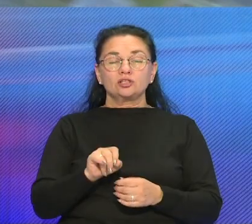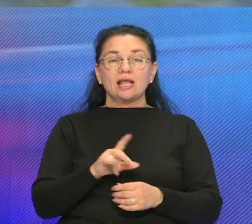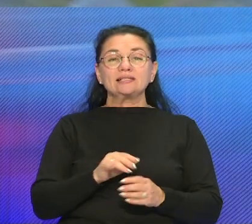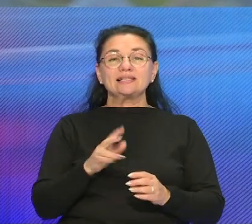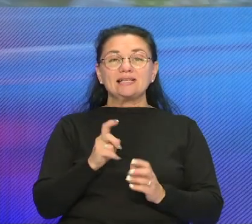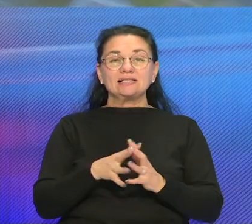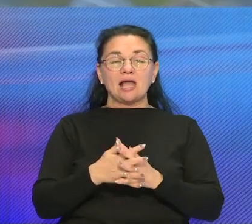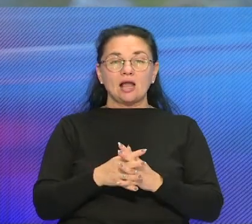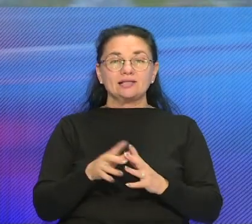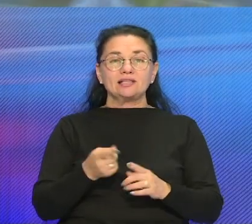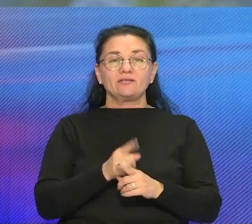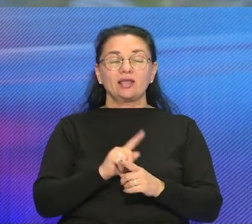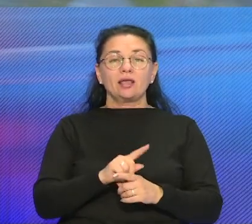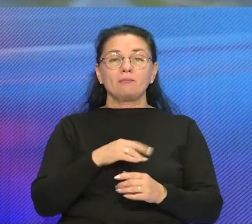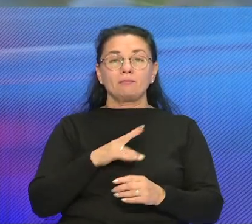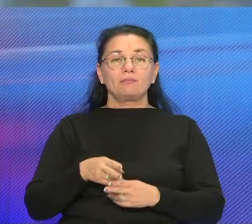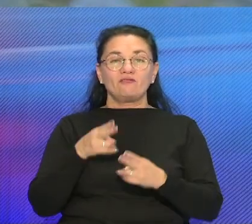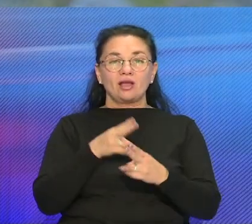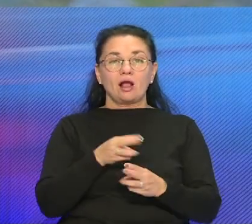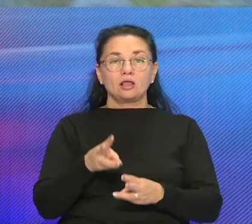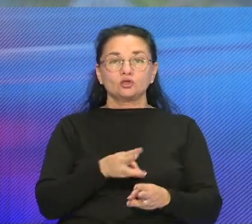раёна, даведалася наша здымачная група.